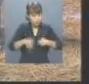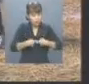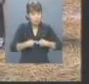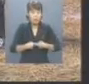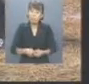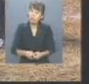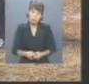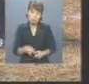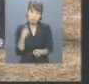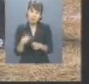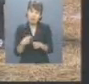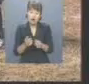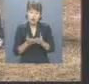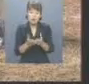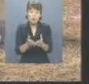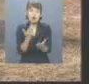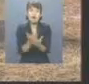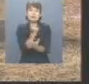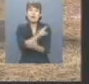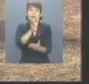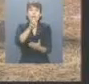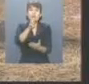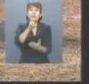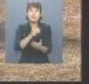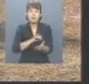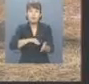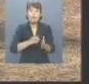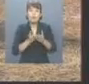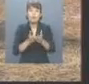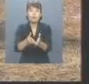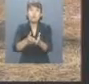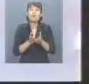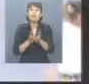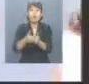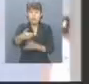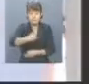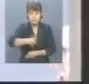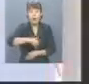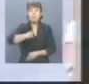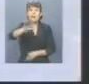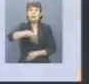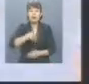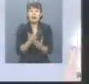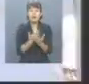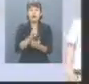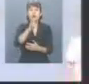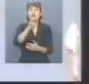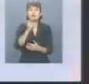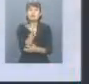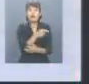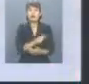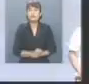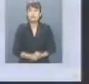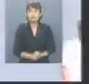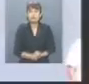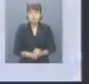รือก็60บาทเข้าออกก็120บาทต่อวันนะครับไปกลับทำงาน ส่วนบริเวณพุทธมณฑล